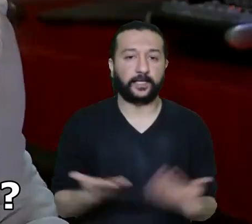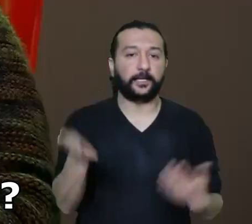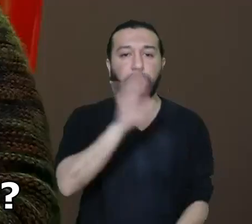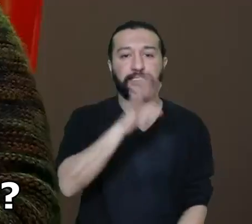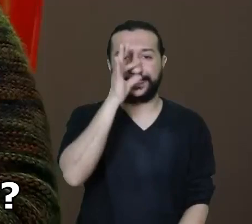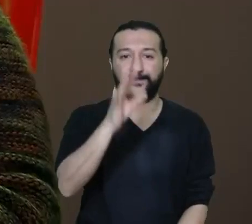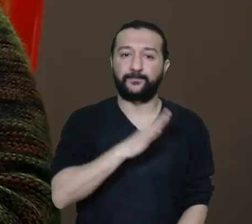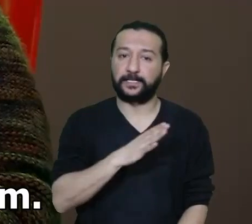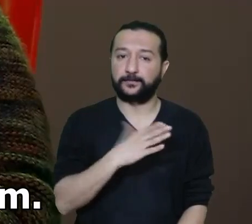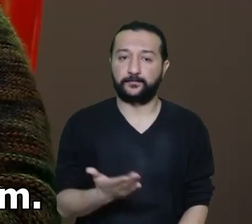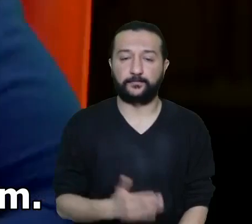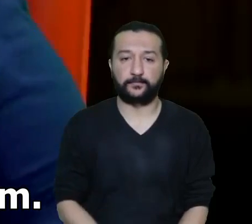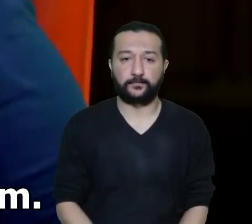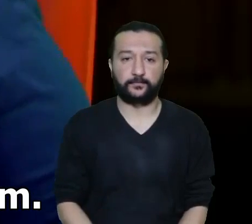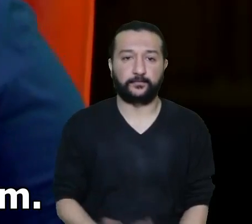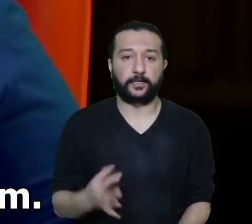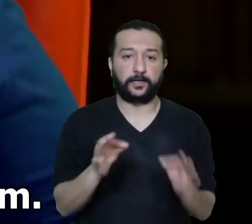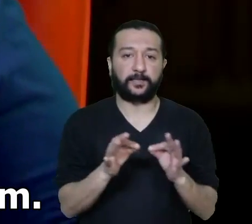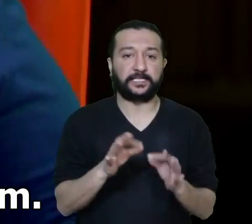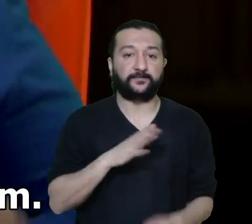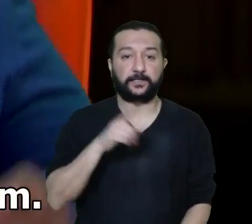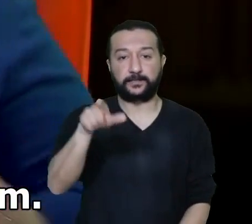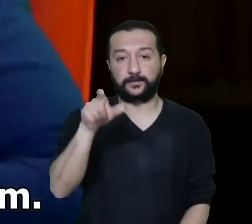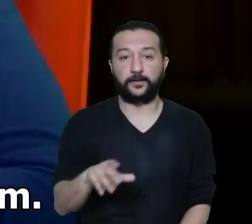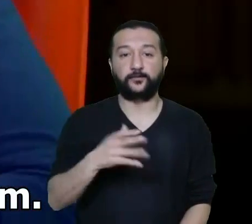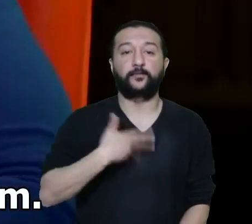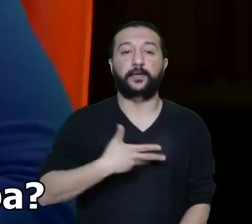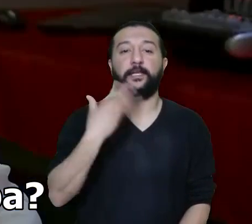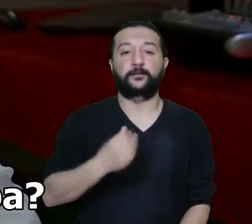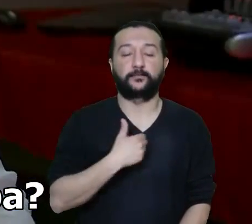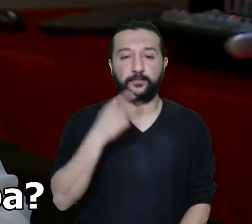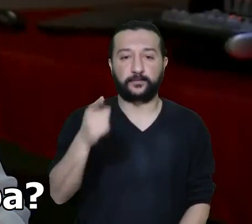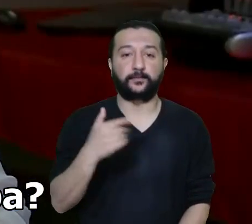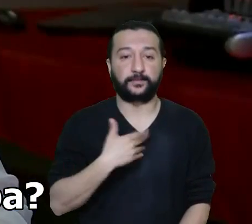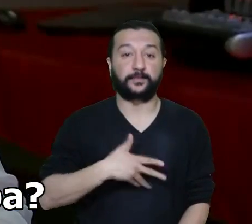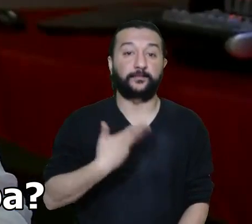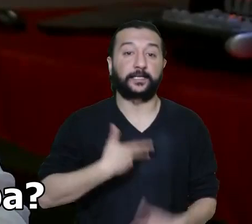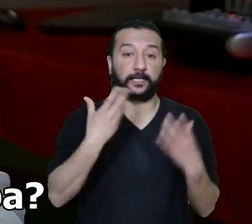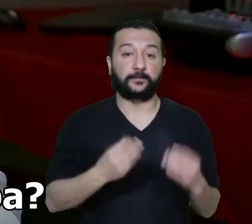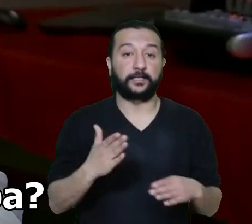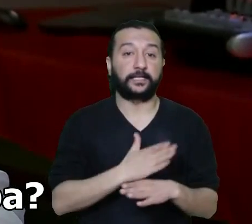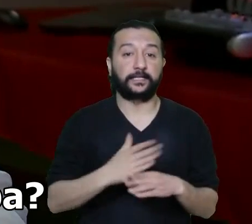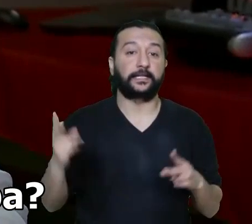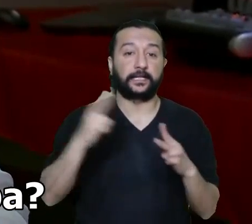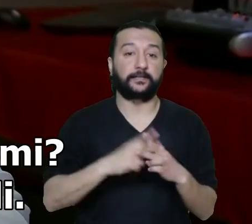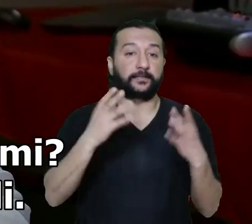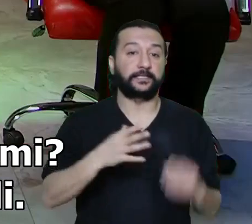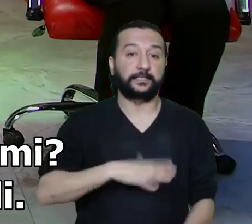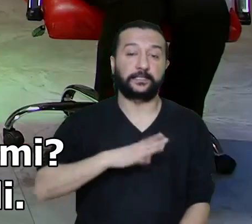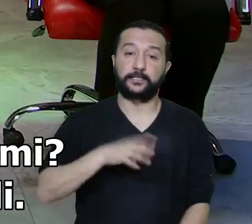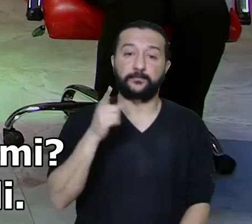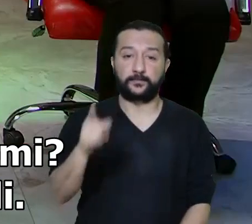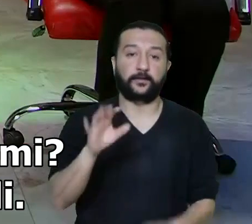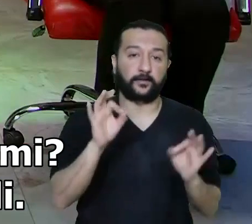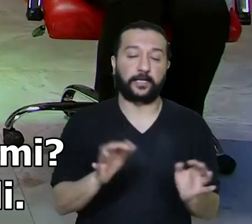Başka kim kaldı Kemal'i? Biricik var. Ay onu çok merak ediyorum. Biz de merak ediyoruz. Neden katılmak istedi acaba?